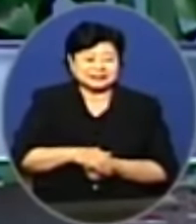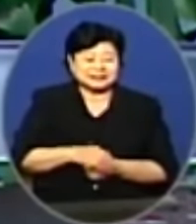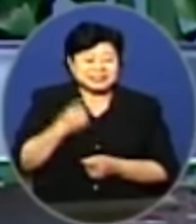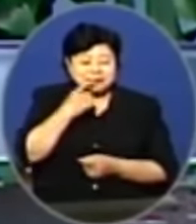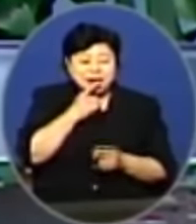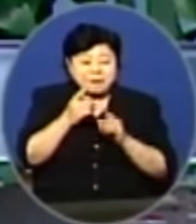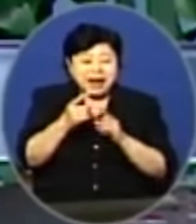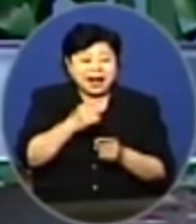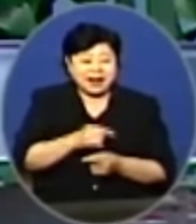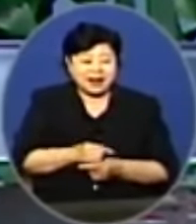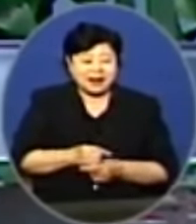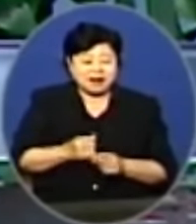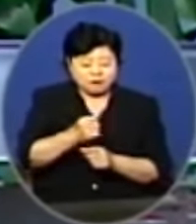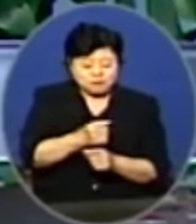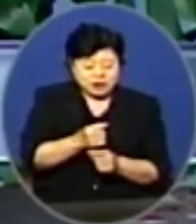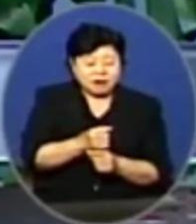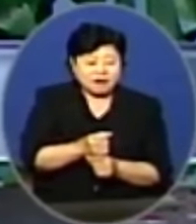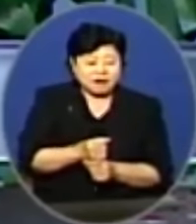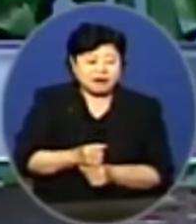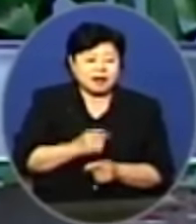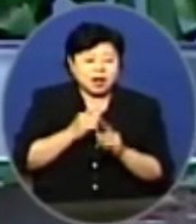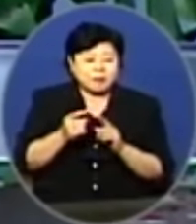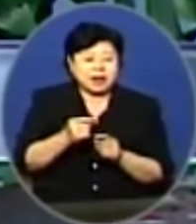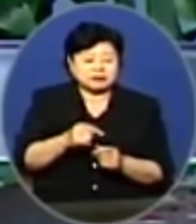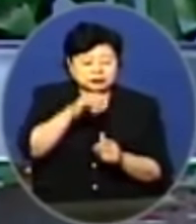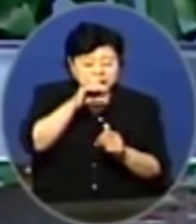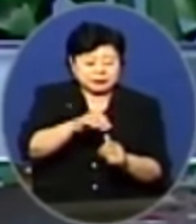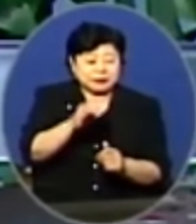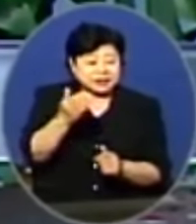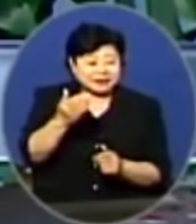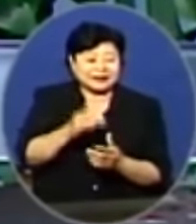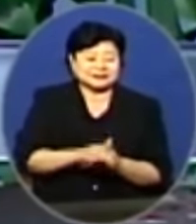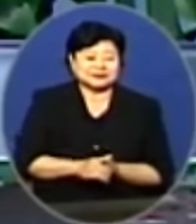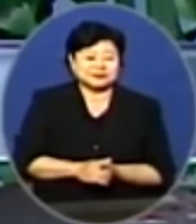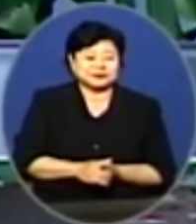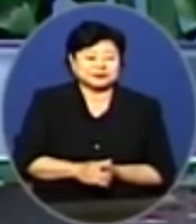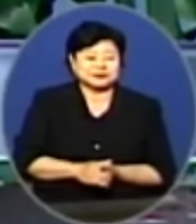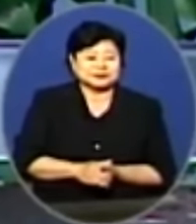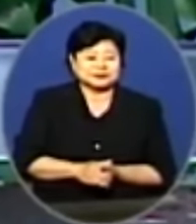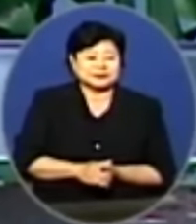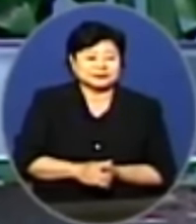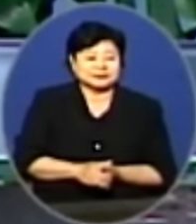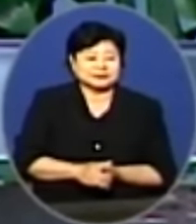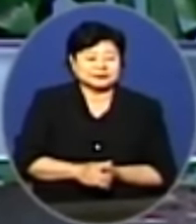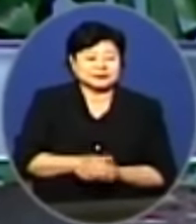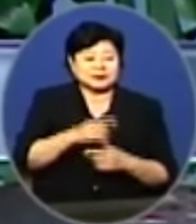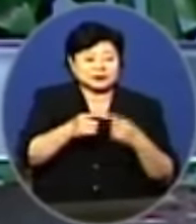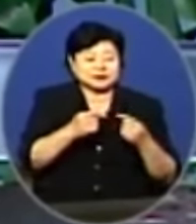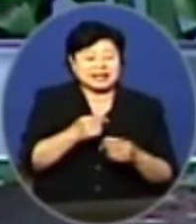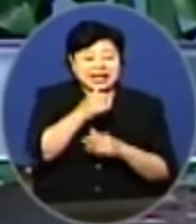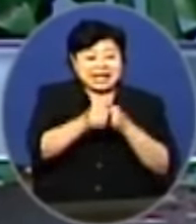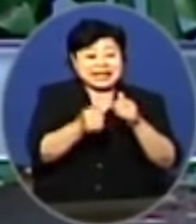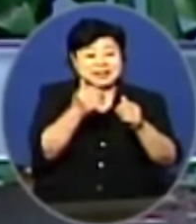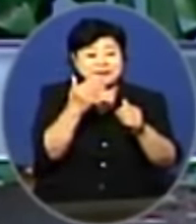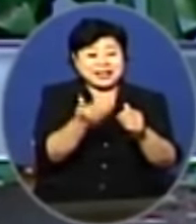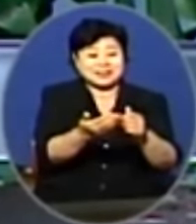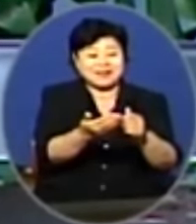입에 말로 내가 묶였으면 내 입에 말로 내가 사로잡힌 바 된 것입니다. 한번 말씀해 주세요.